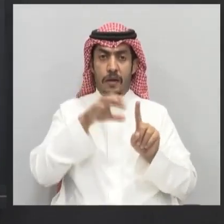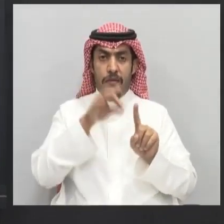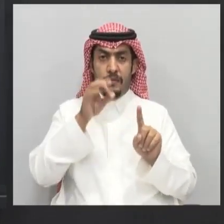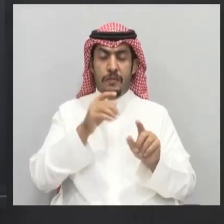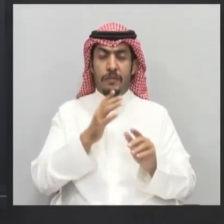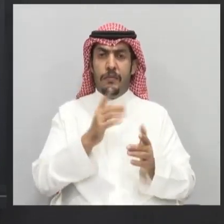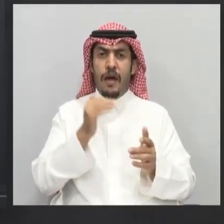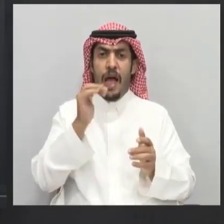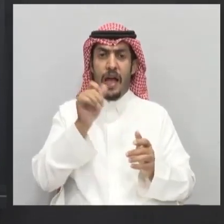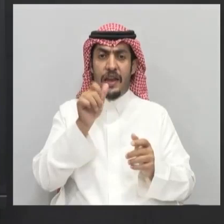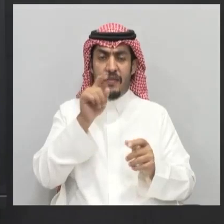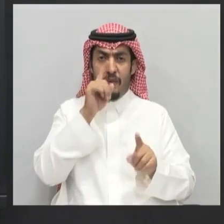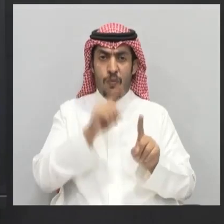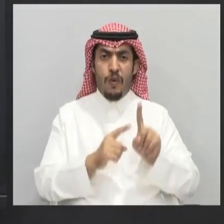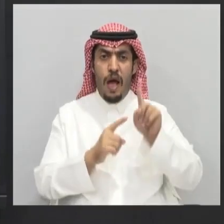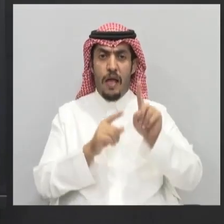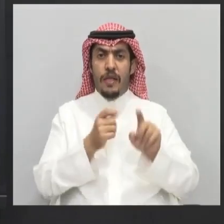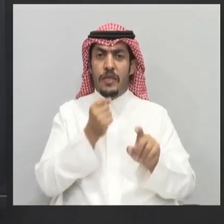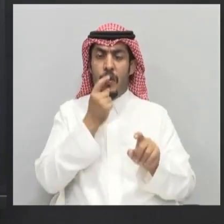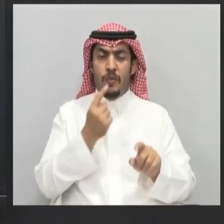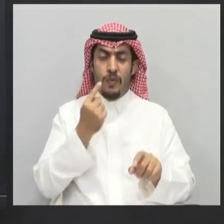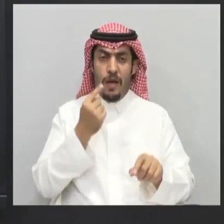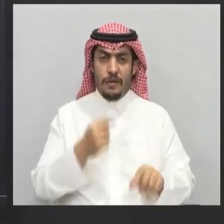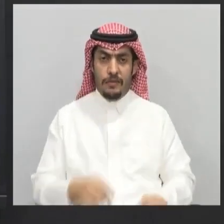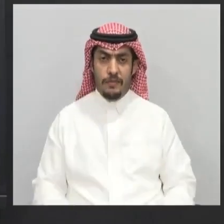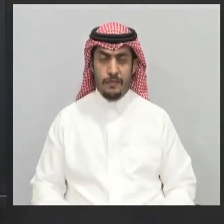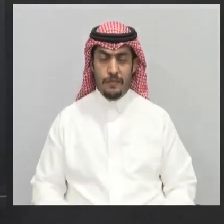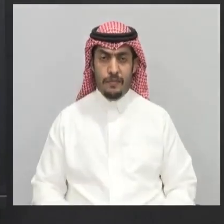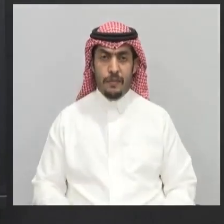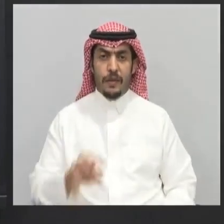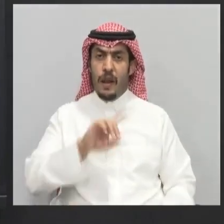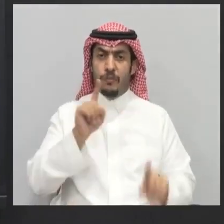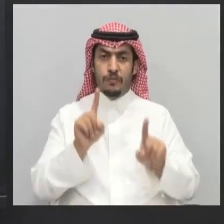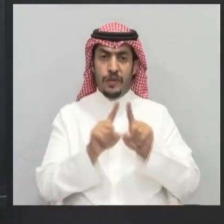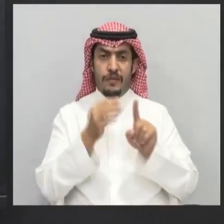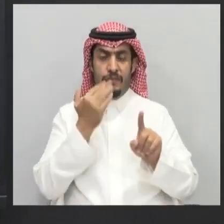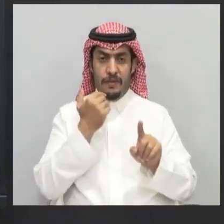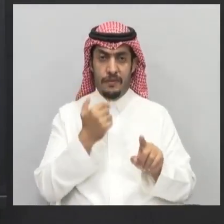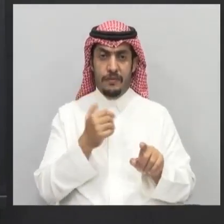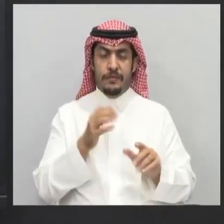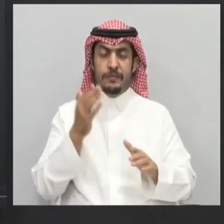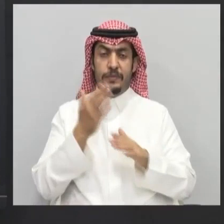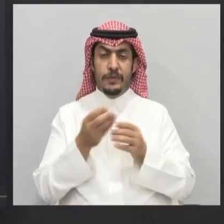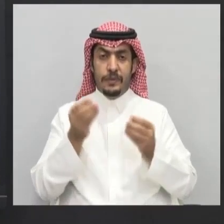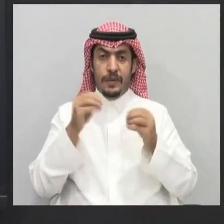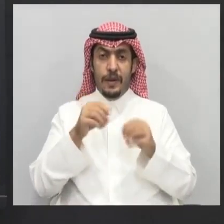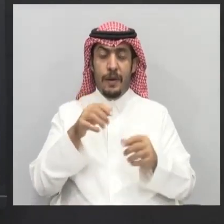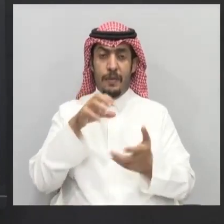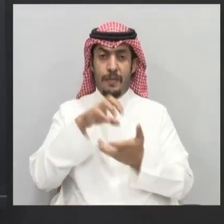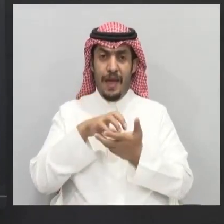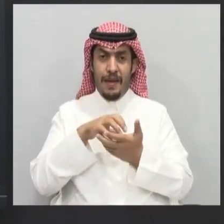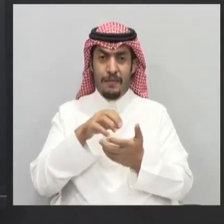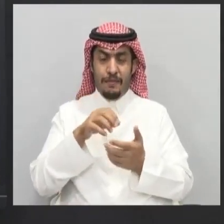حنيفا اي موحد توحيدا كامل ولم يكن من المشركين ومع ذلك كان ابراهيم